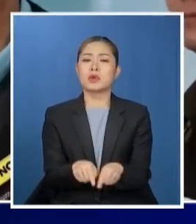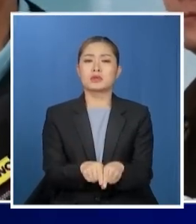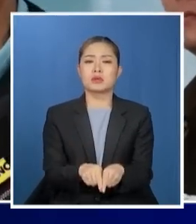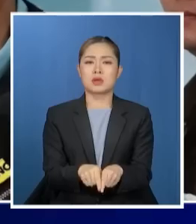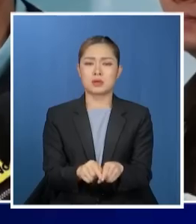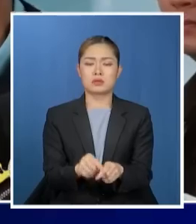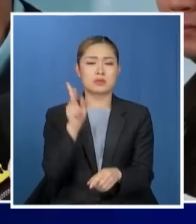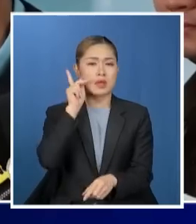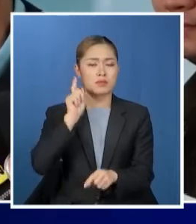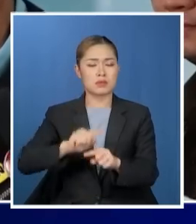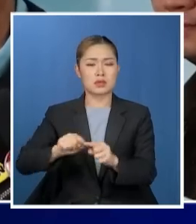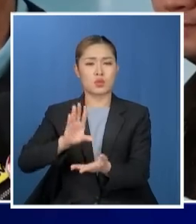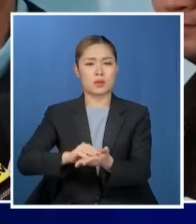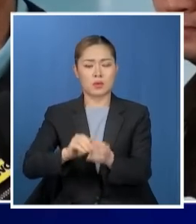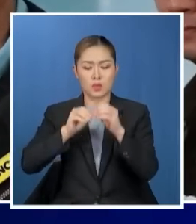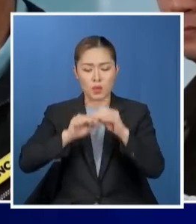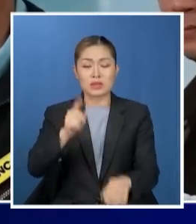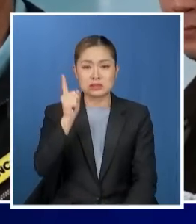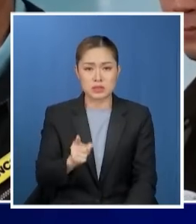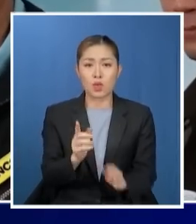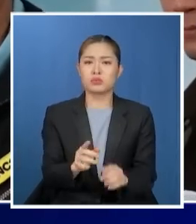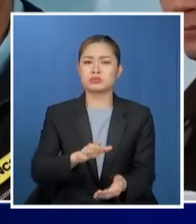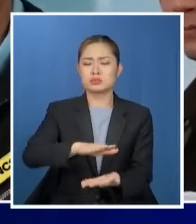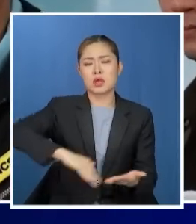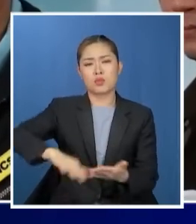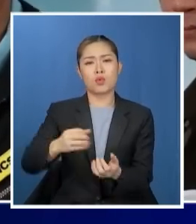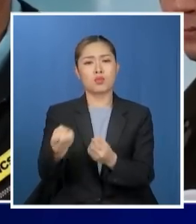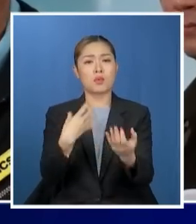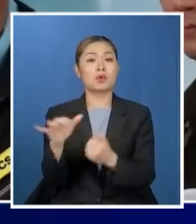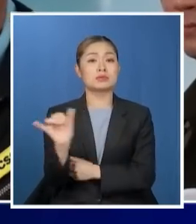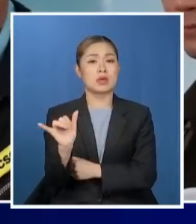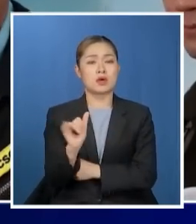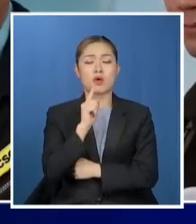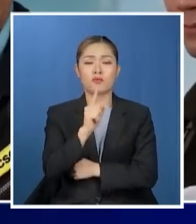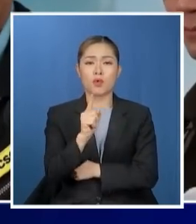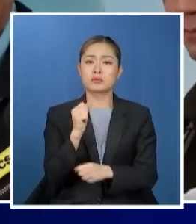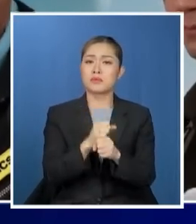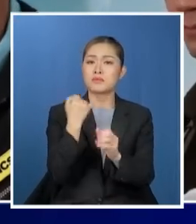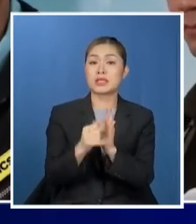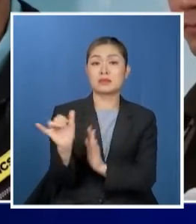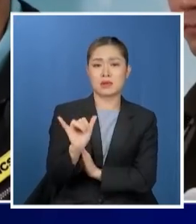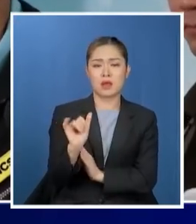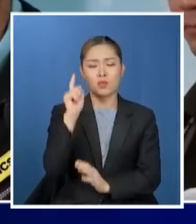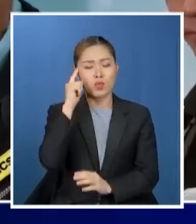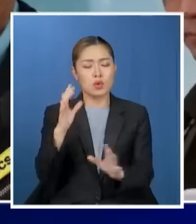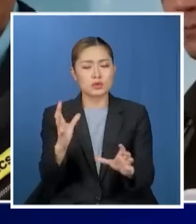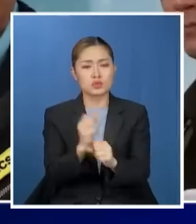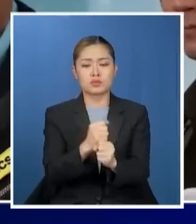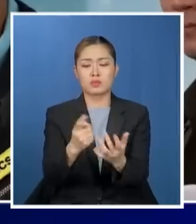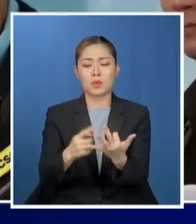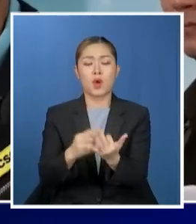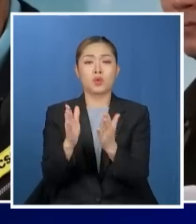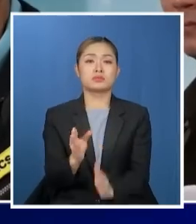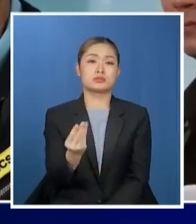การรั่วไหลจริงทั้งเรื่องภาพนะครับแต่ว่าจำนวนผู้เสียหายเนี่ยยังไม่ได้มาแจ้งความหรือมาร้องทุกข์กล่าวโทษกับเรานะเราก็เลยยังไม่ทราบทั้งหมดนะ